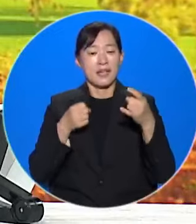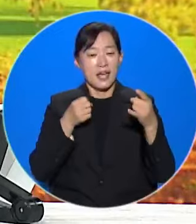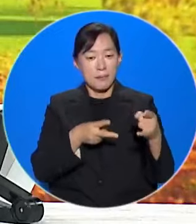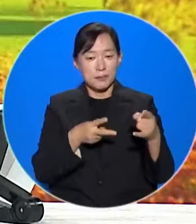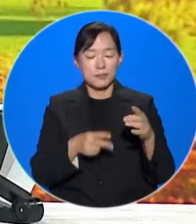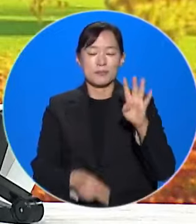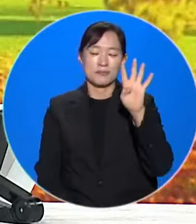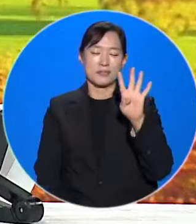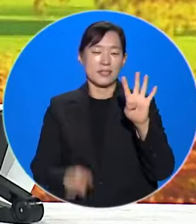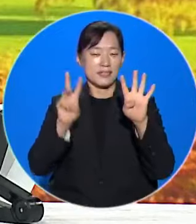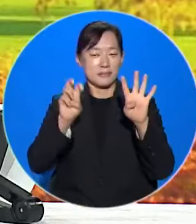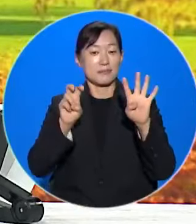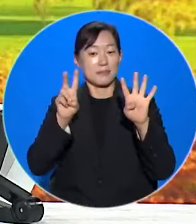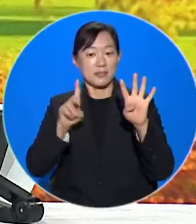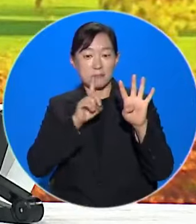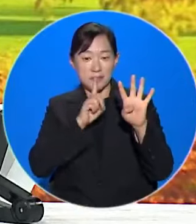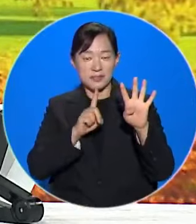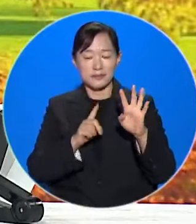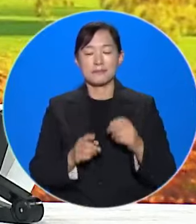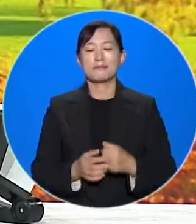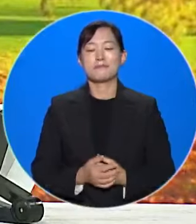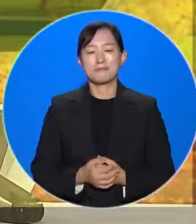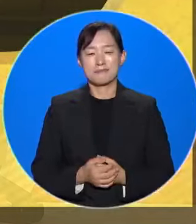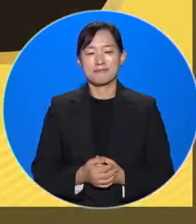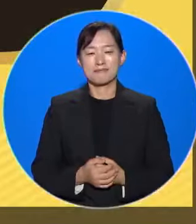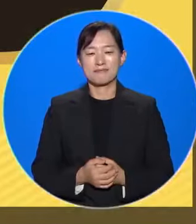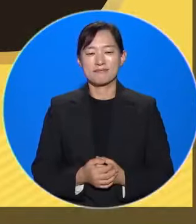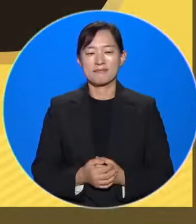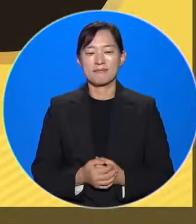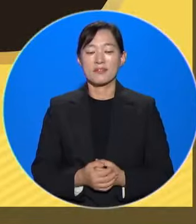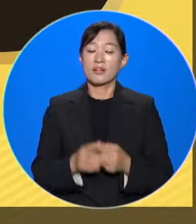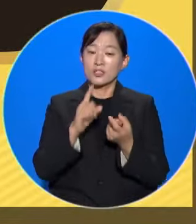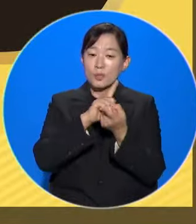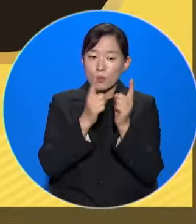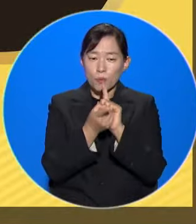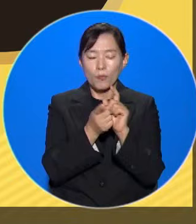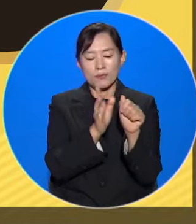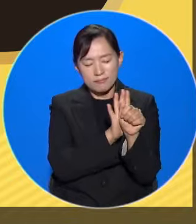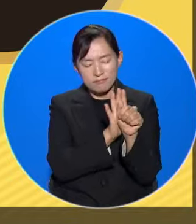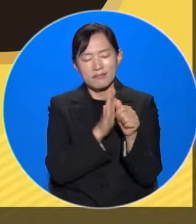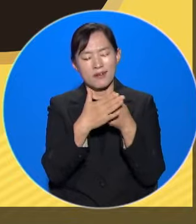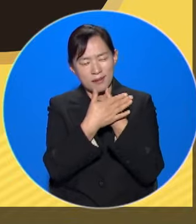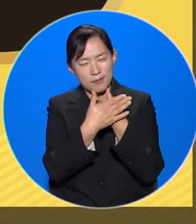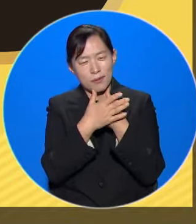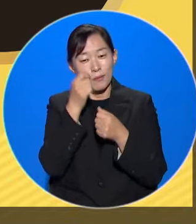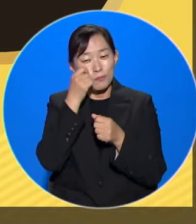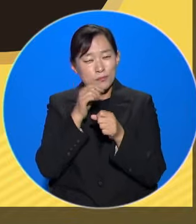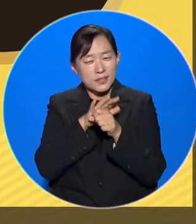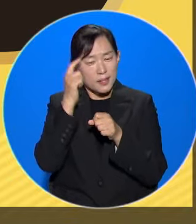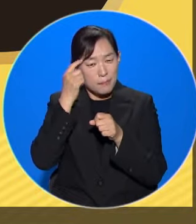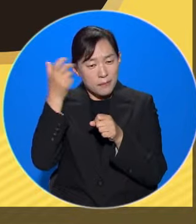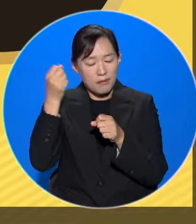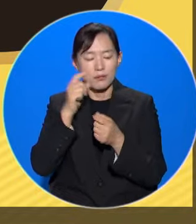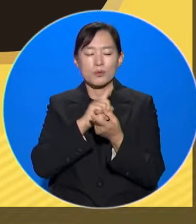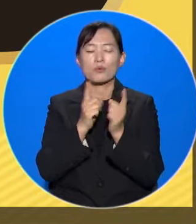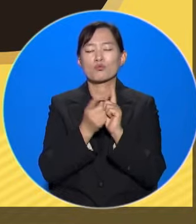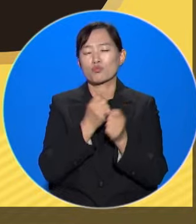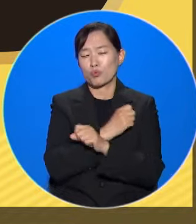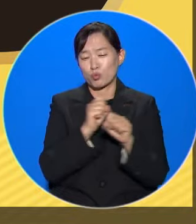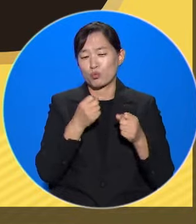에베소서 4장 32절 말씀입니다. 서로 친절하게 하며 불쌍히 여기며